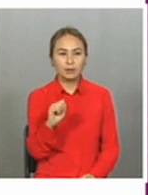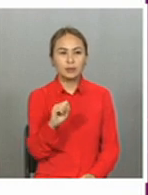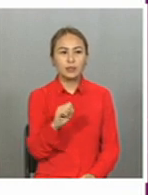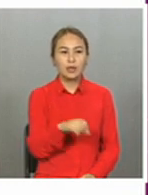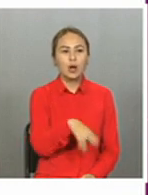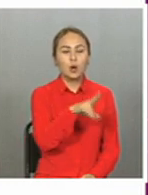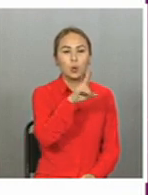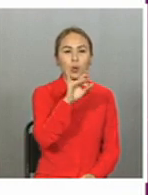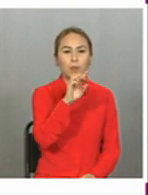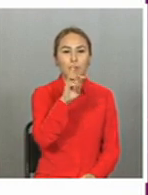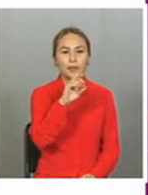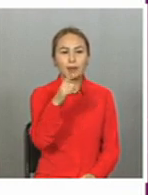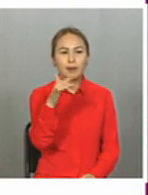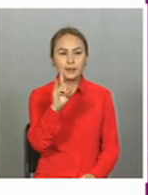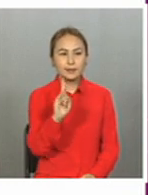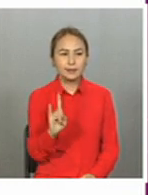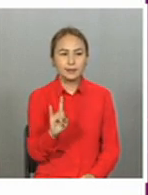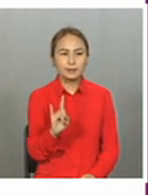Құрманғазы,